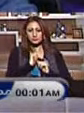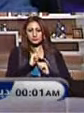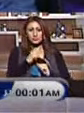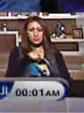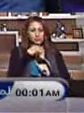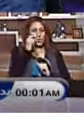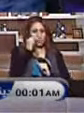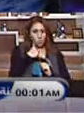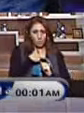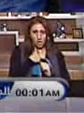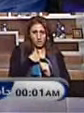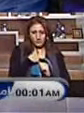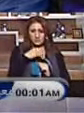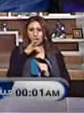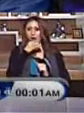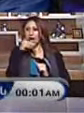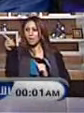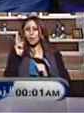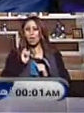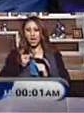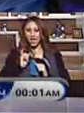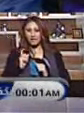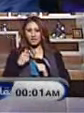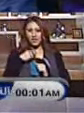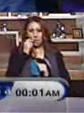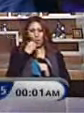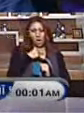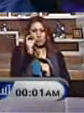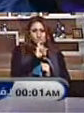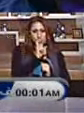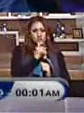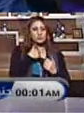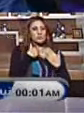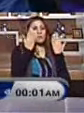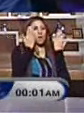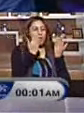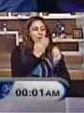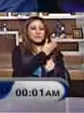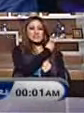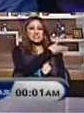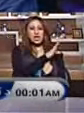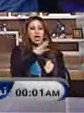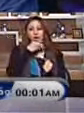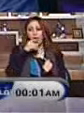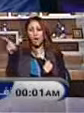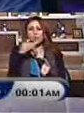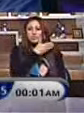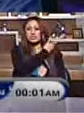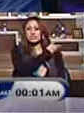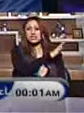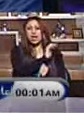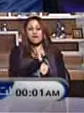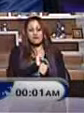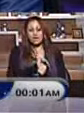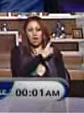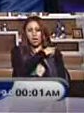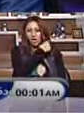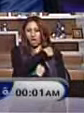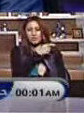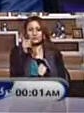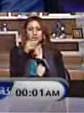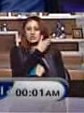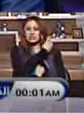رغم استبيان كفره لا هو كانت مساله وقتيه وما كان استغفار ابراهيم لابيه